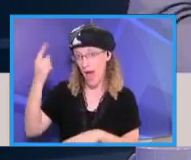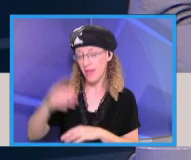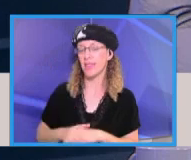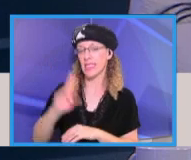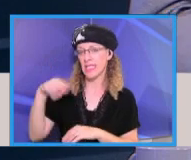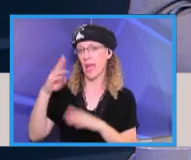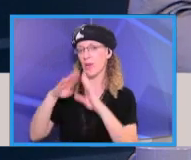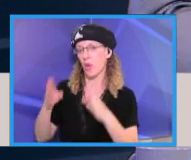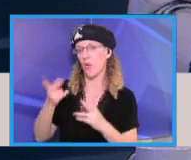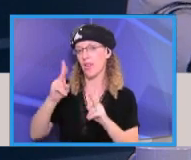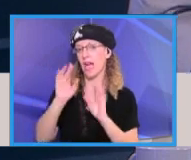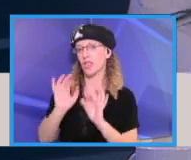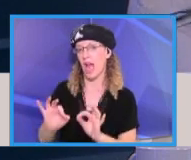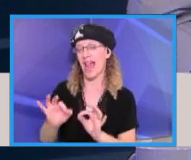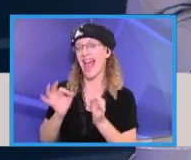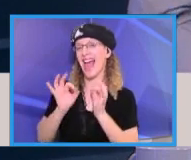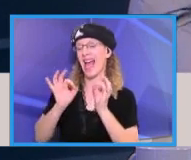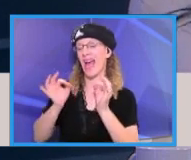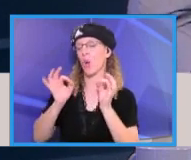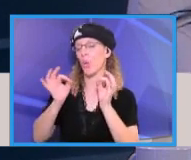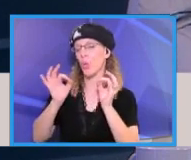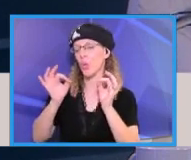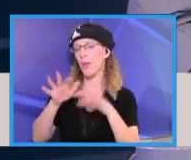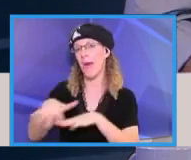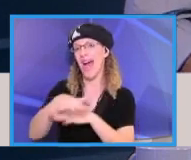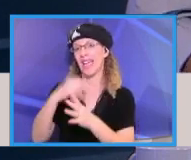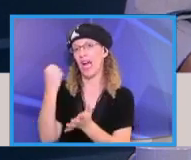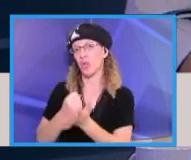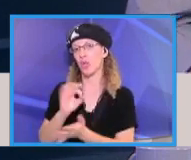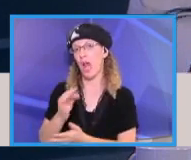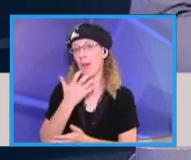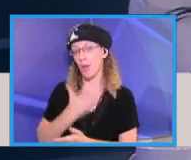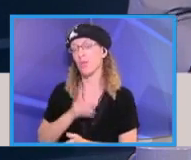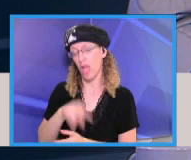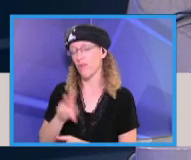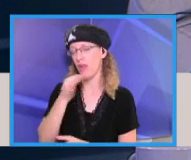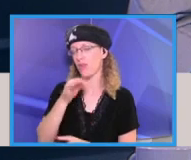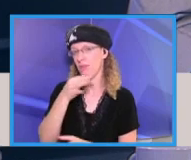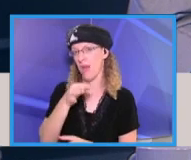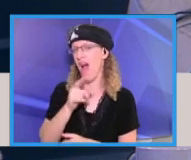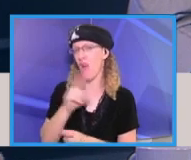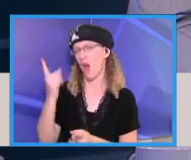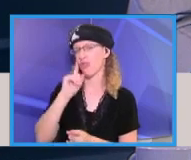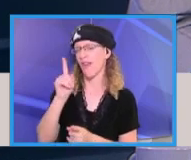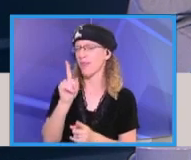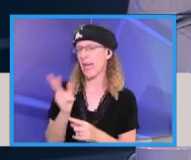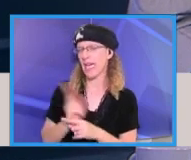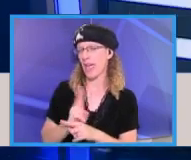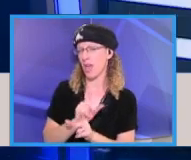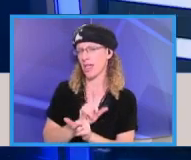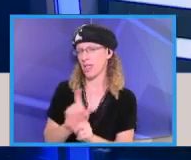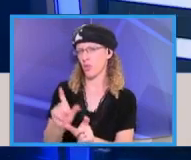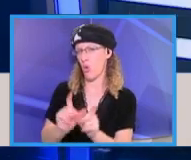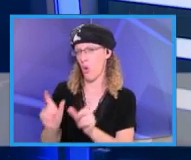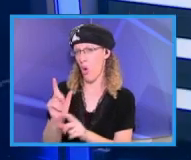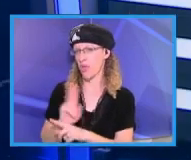יהיה בתחום היותר של האיכות המערכת הכשרות של הרבנות, שיש בהחלט מה לשפר, אבל לא חושב בתחום של איסור הונאה בכשרות. אנחנו כמובן